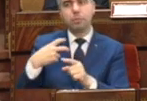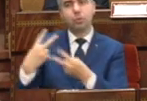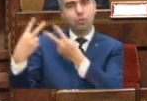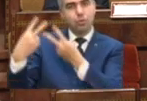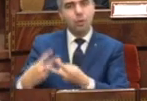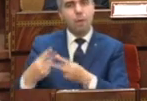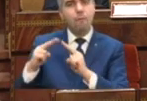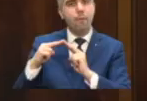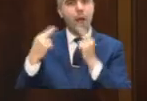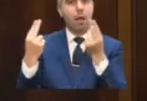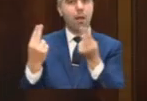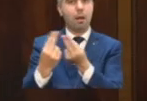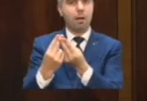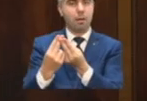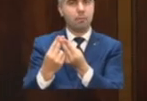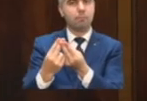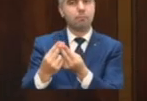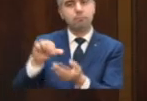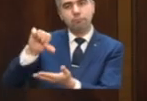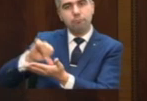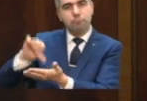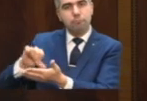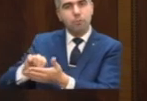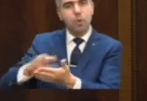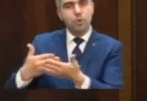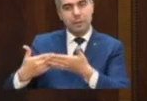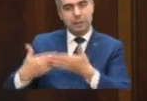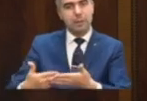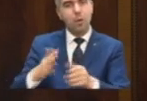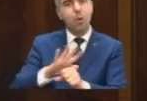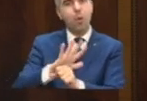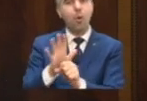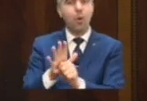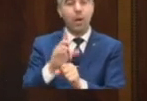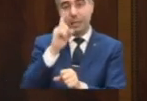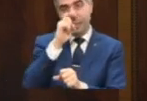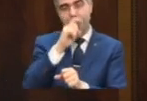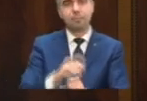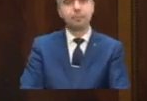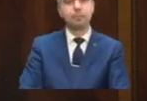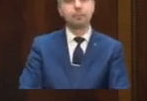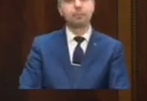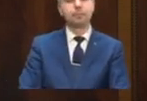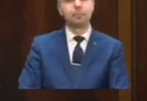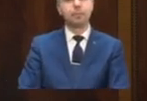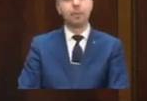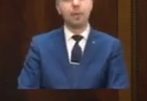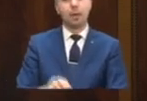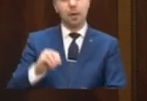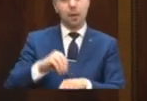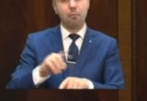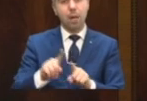المهن العالمية وتوطينها والحفاظ عليها، خاصة في مثل هذه الظرفية المتعلقة بالجائحة. كما الهدف نقل